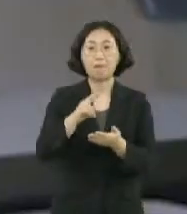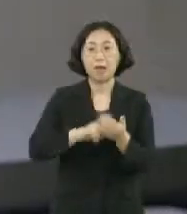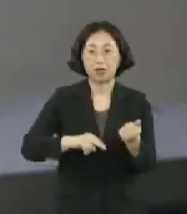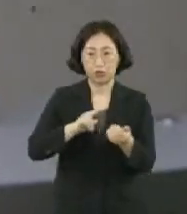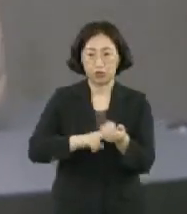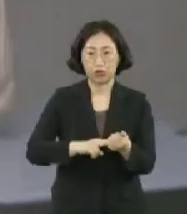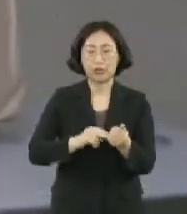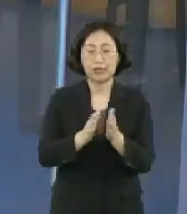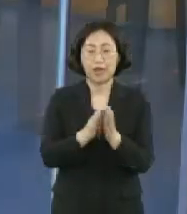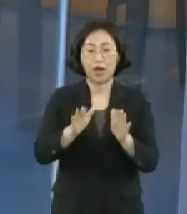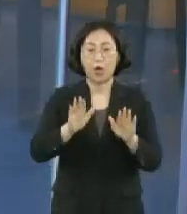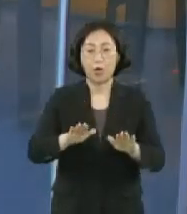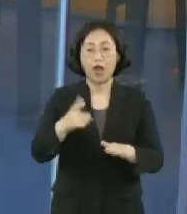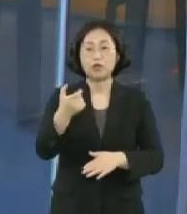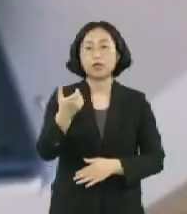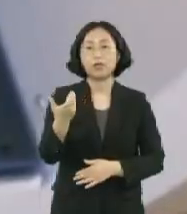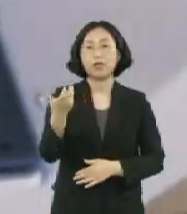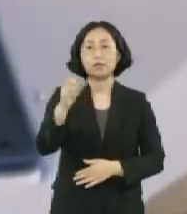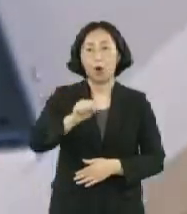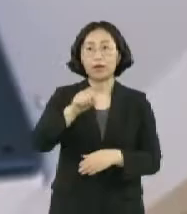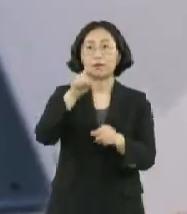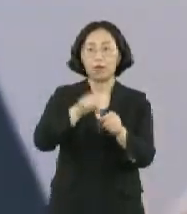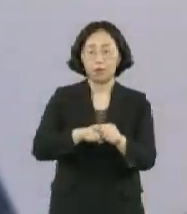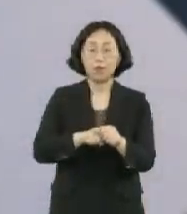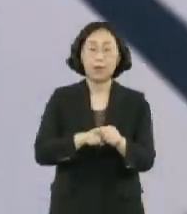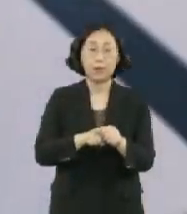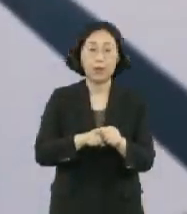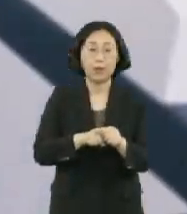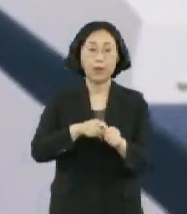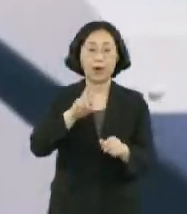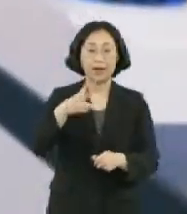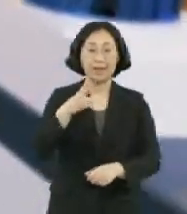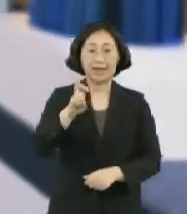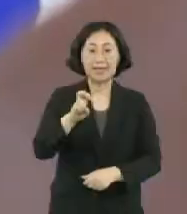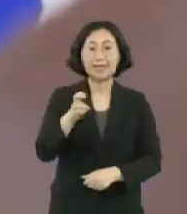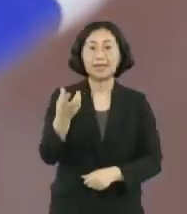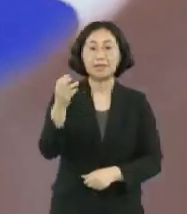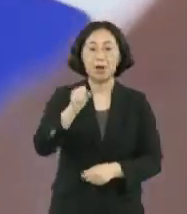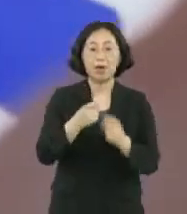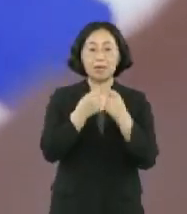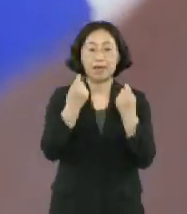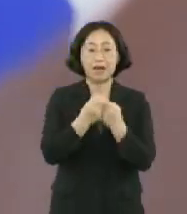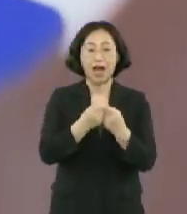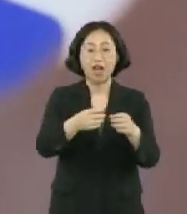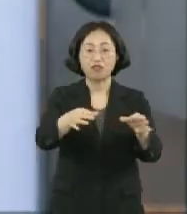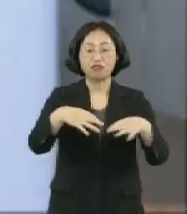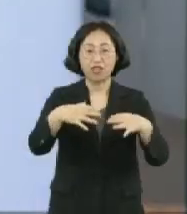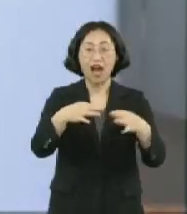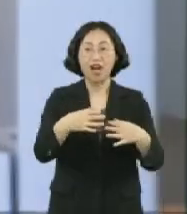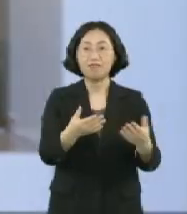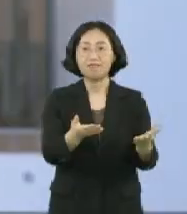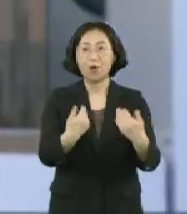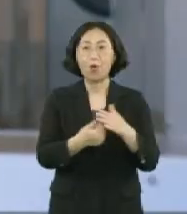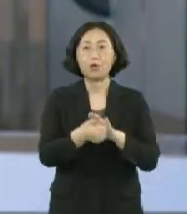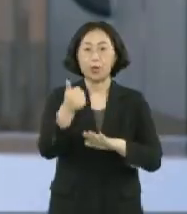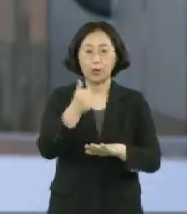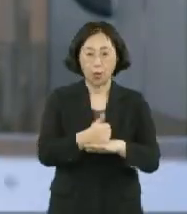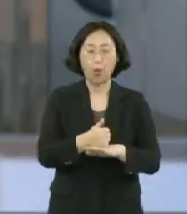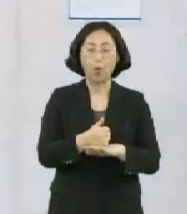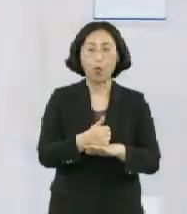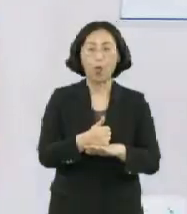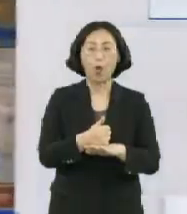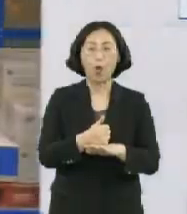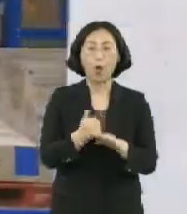올해 매출 60억 원을 목표로 하고 있고 특히 220억 원의 민간 투자를 이끌어낼 정도로 매출 규모에